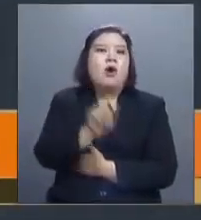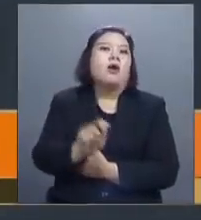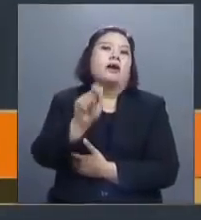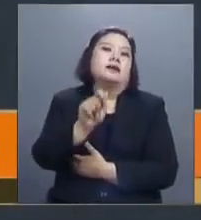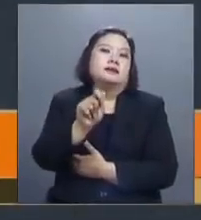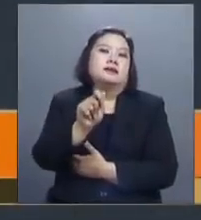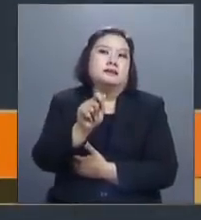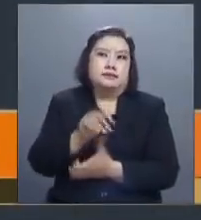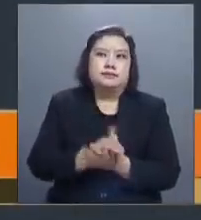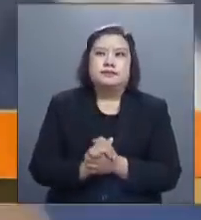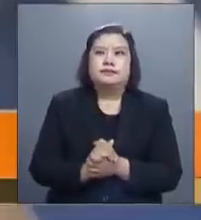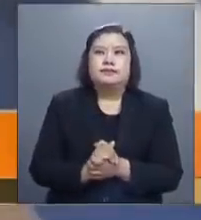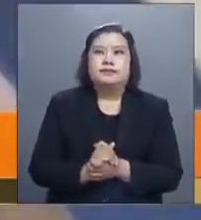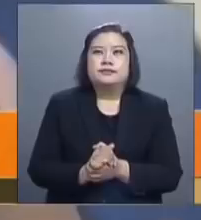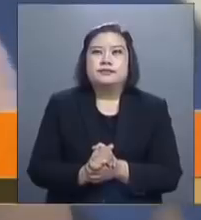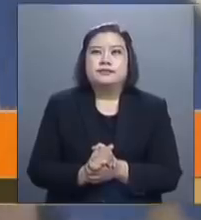โอเชียเนีย